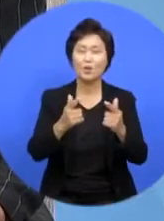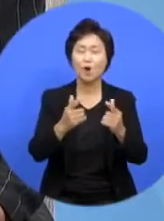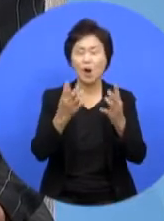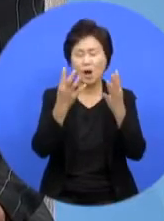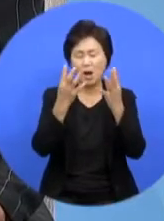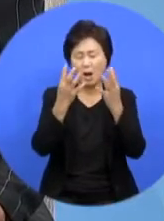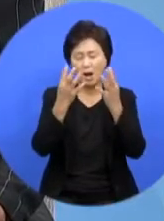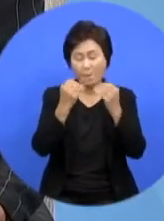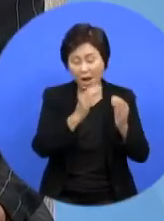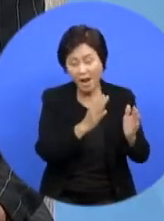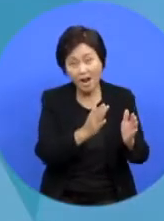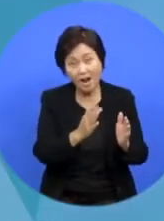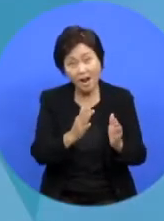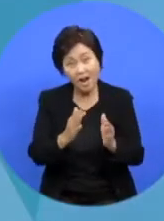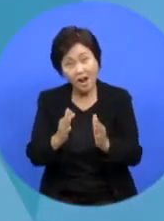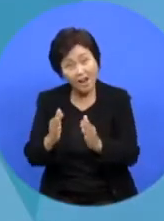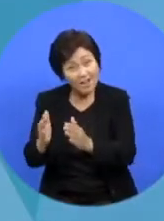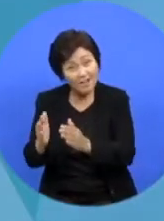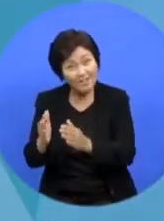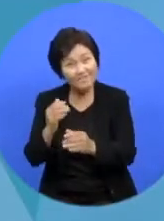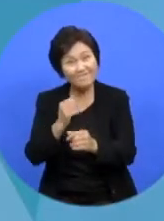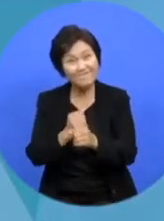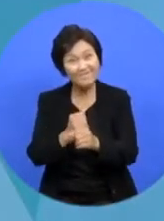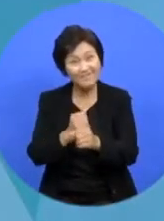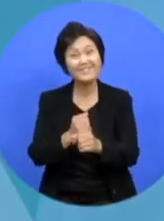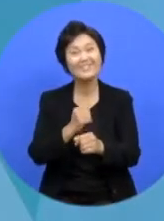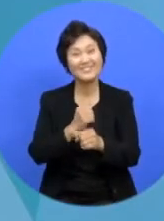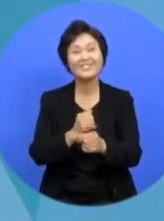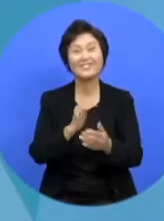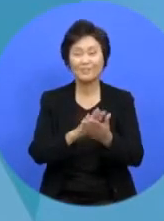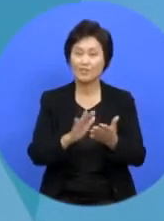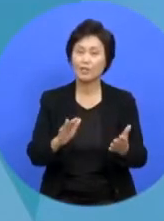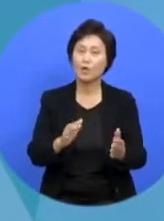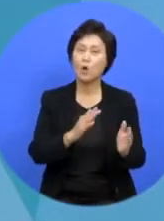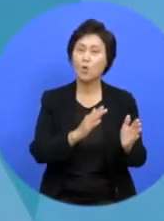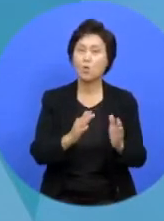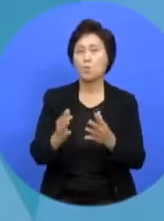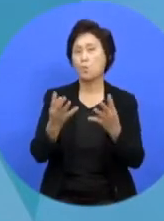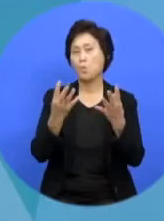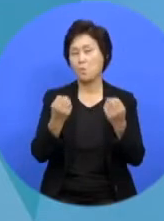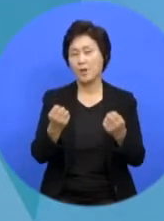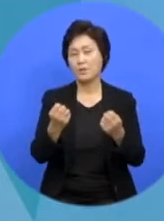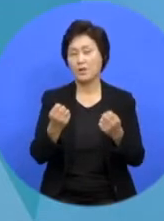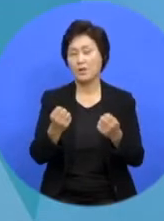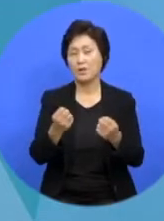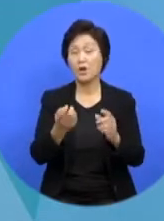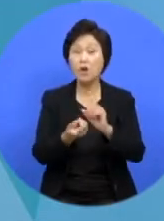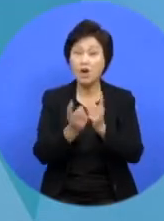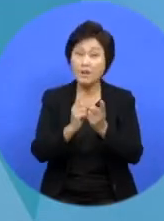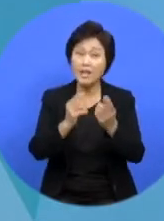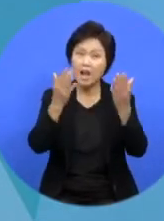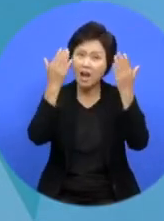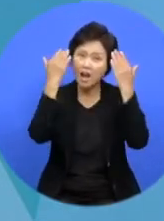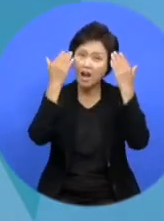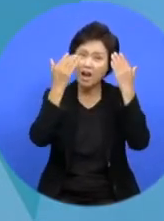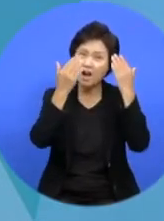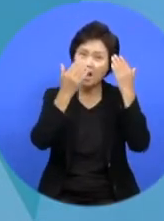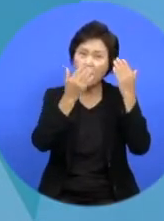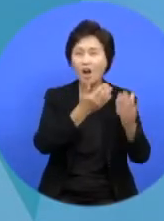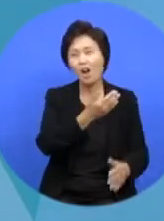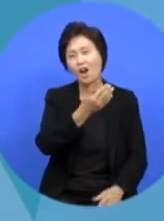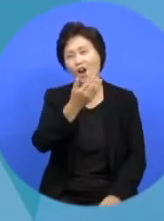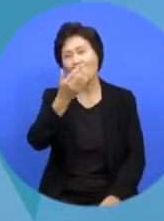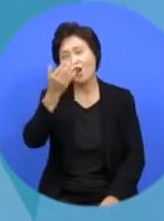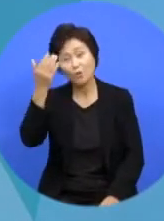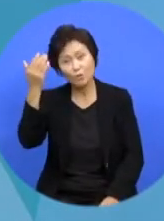하셨네요. 준비가 굉장히 중요한 게요. 네. 대부분이 목사님들이 대안학교 꿈꾸는 목사님들 많아요. 정말 네. 많으시긴 해요. 네.